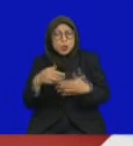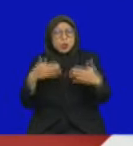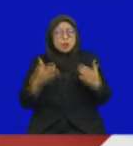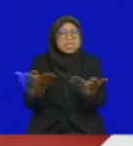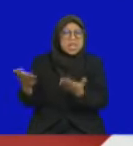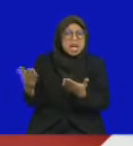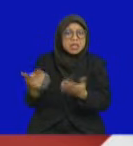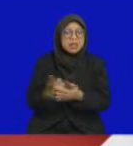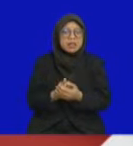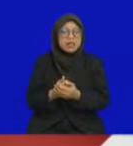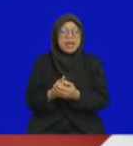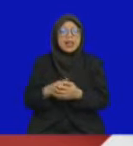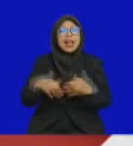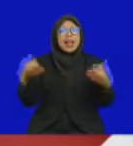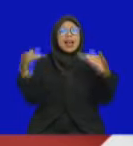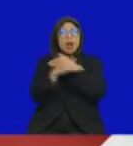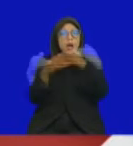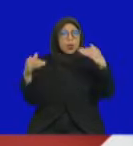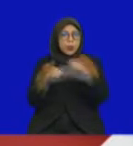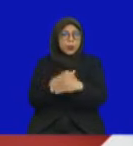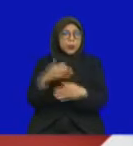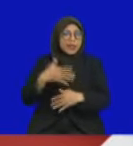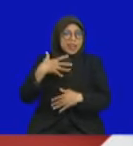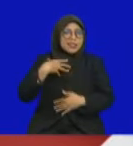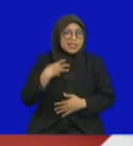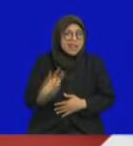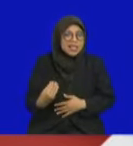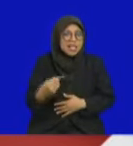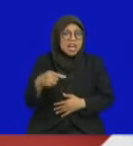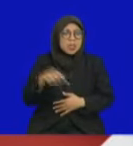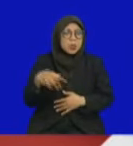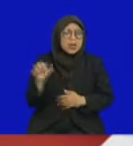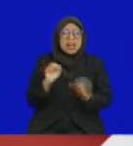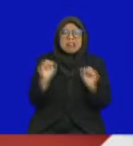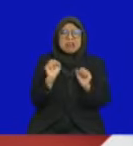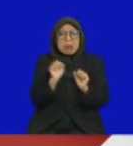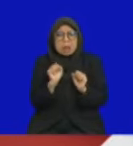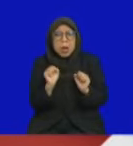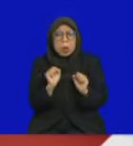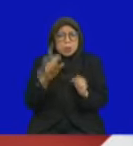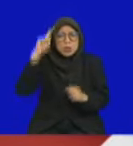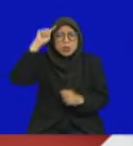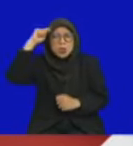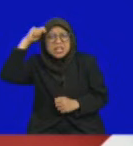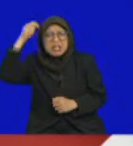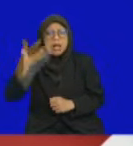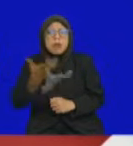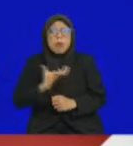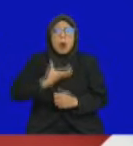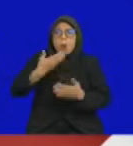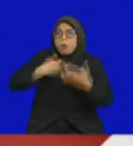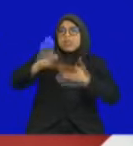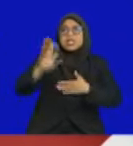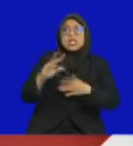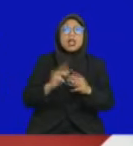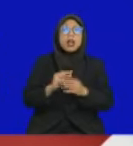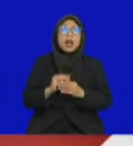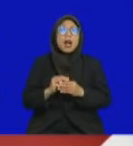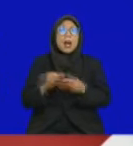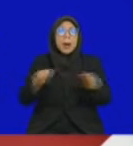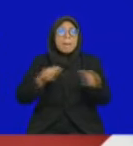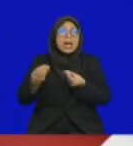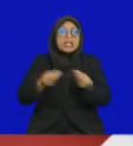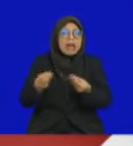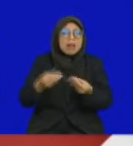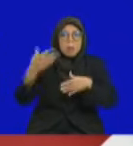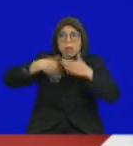Desa maka masyarakat desa tidak perlu takut kesulitan saat dia untuk pergi ke pasar saat dia untuk pergi ke